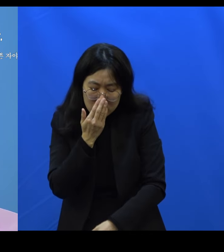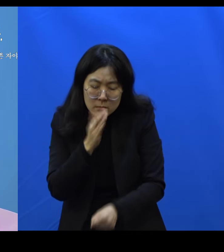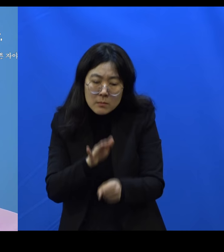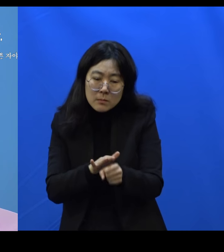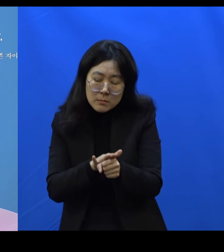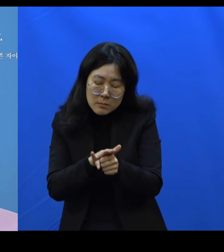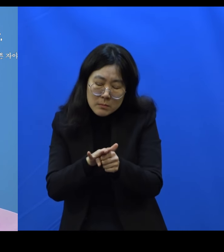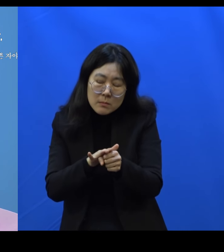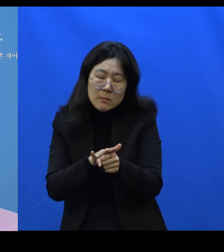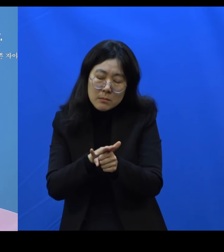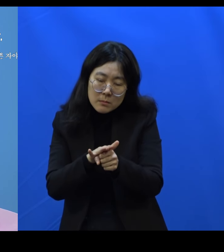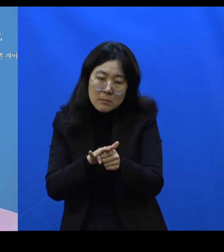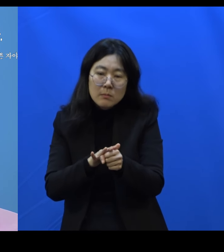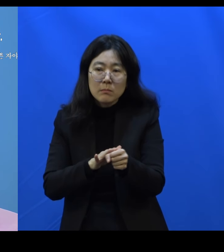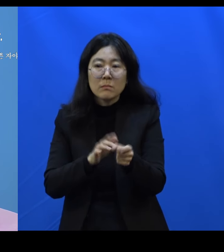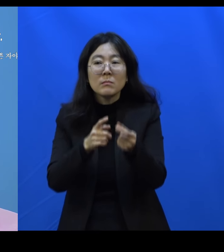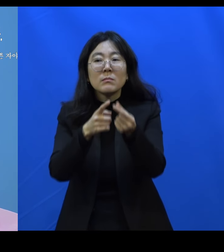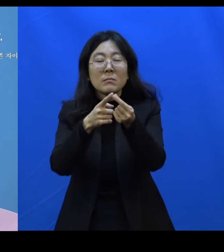양을 먹이라.